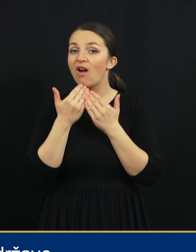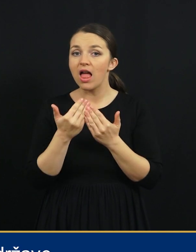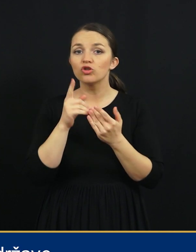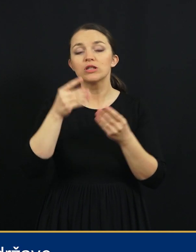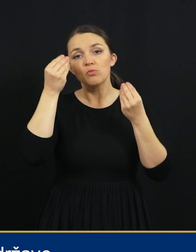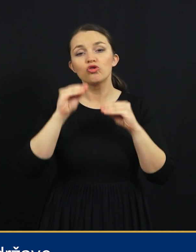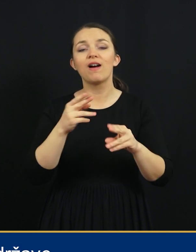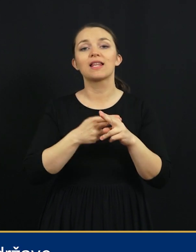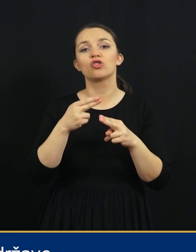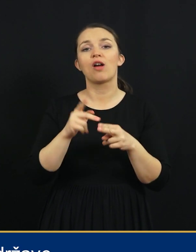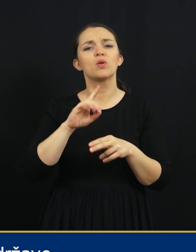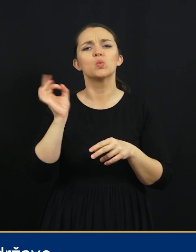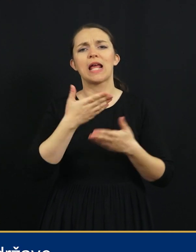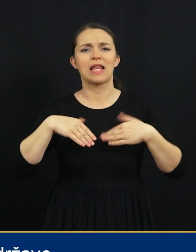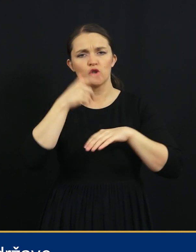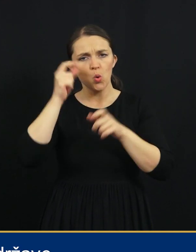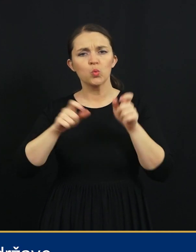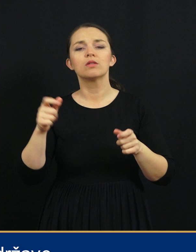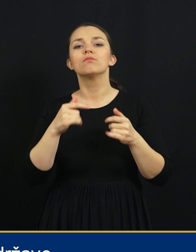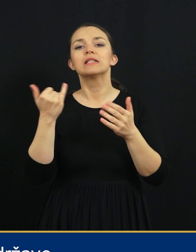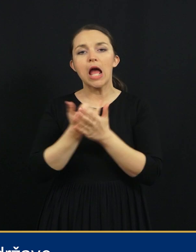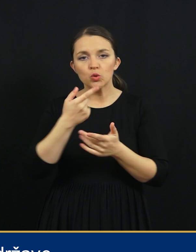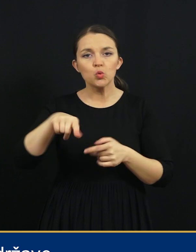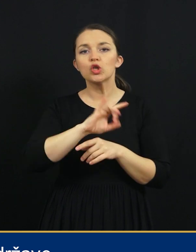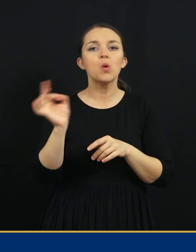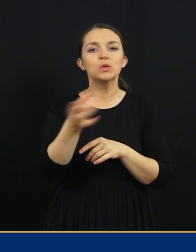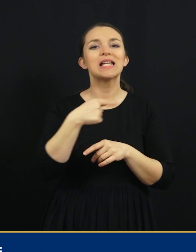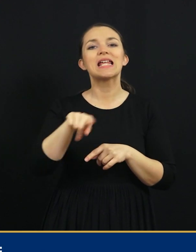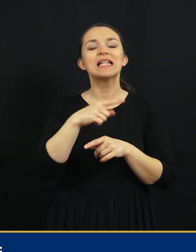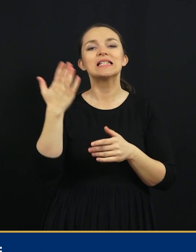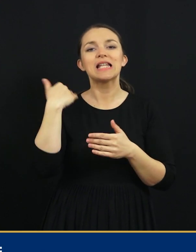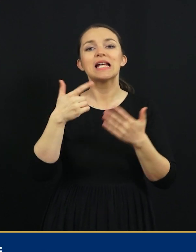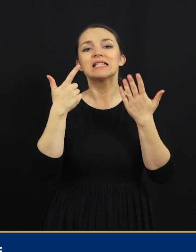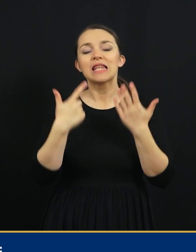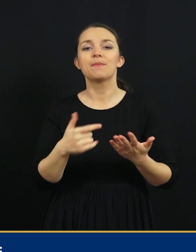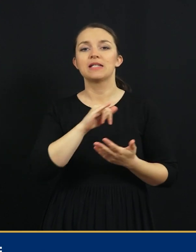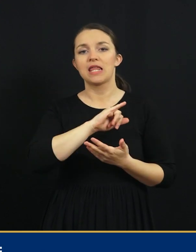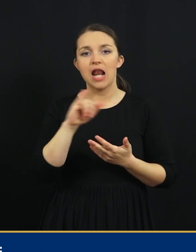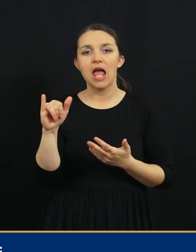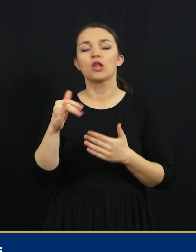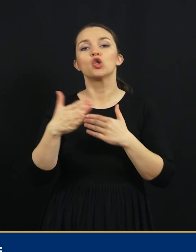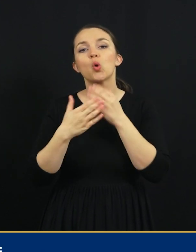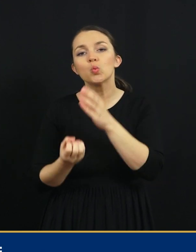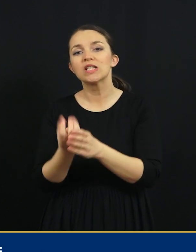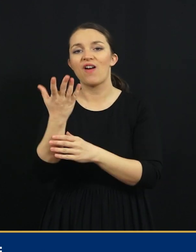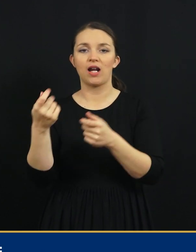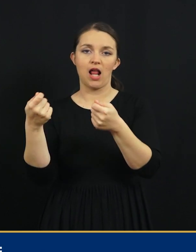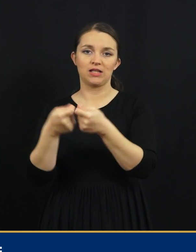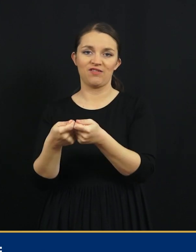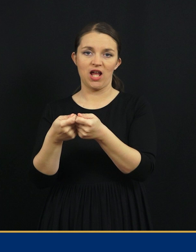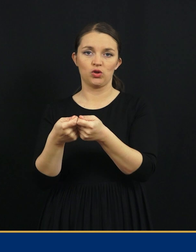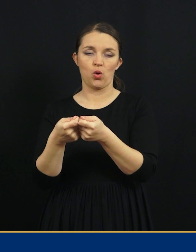Hvaležnost in spoštovanje države in vseh naših ljudi si zaslužite vsi, ki ste 70 leti soustvarjali